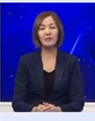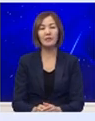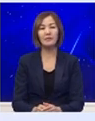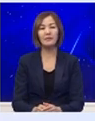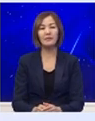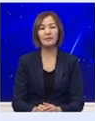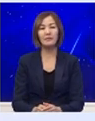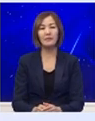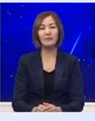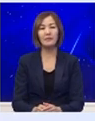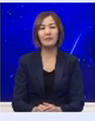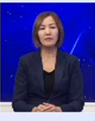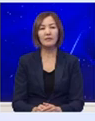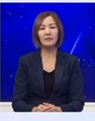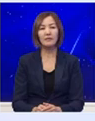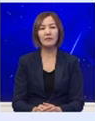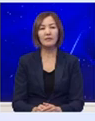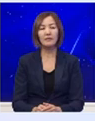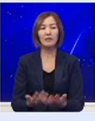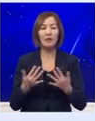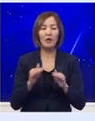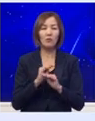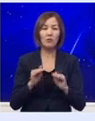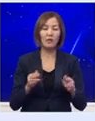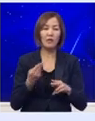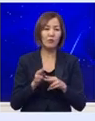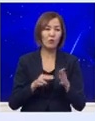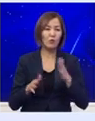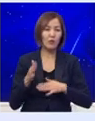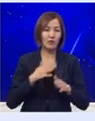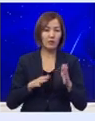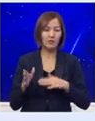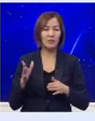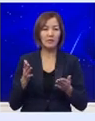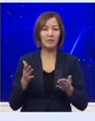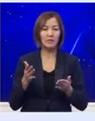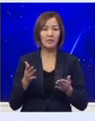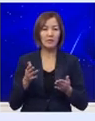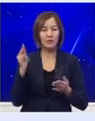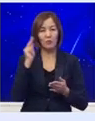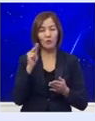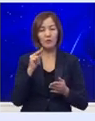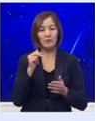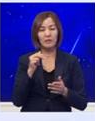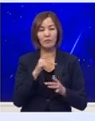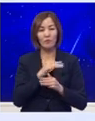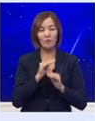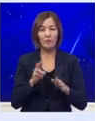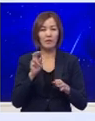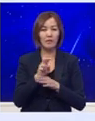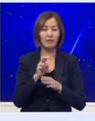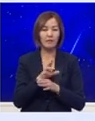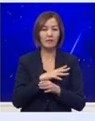отырмыз. Ауыл адамдары, ауыл балалары өте қуанышты. Оқимыз деп,